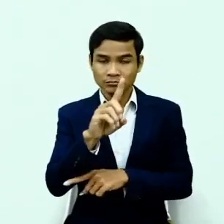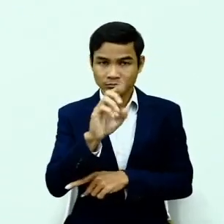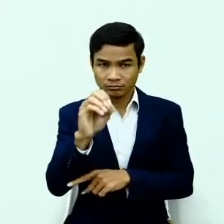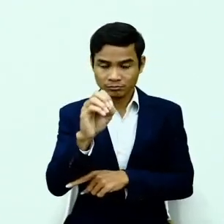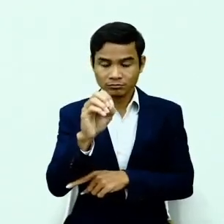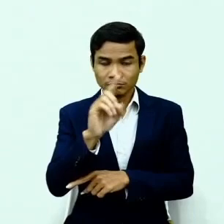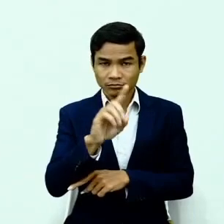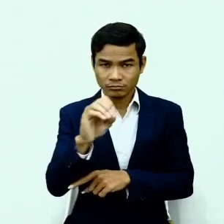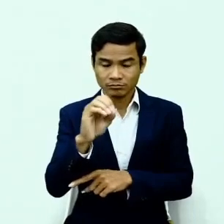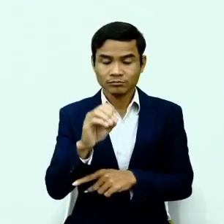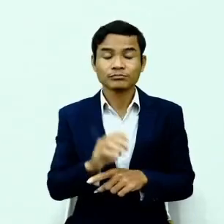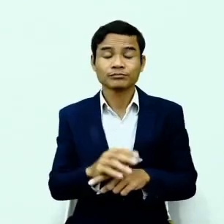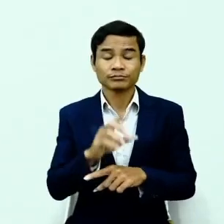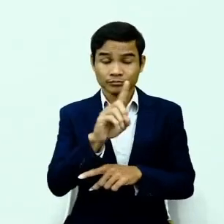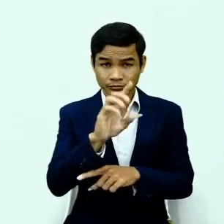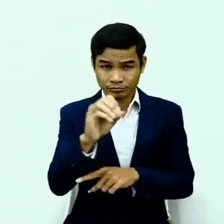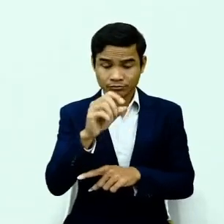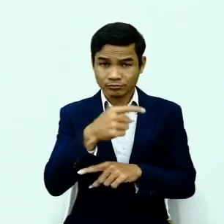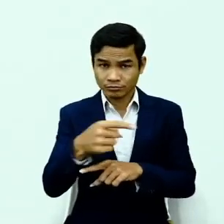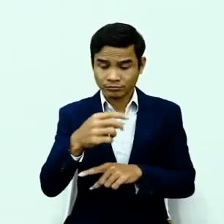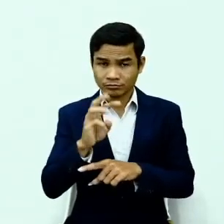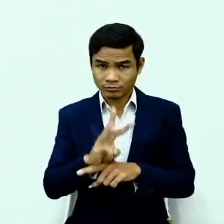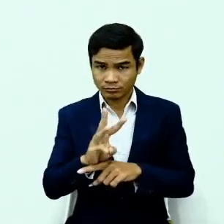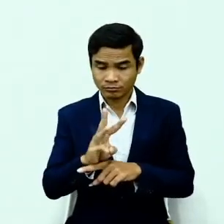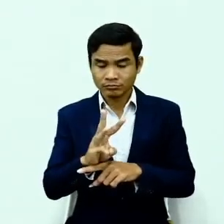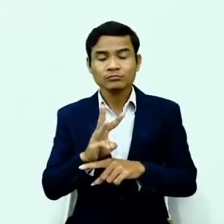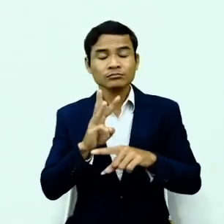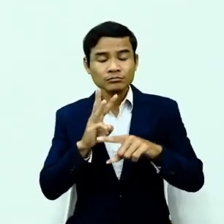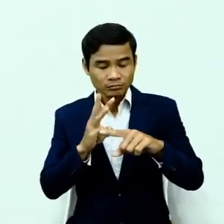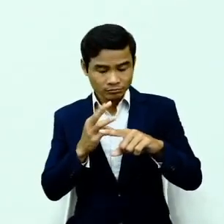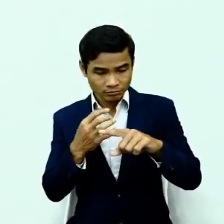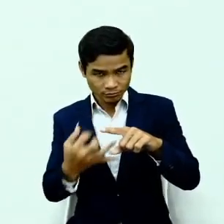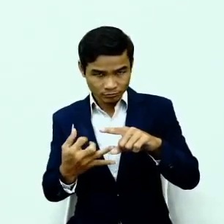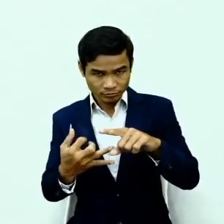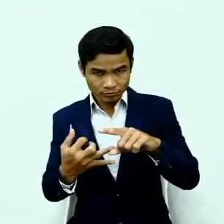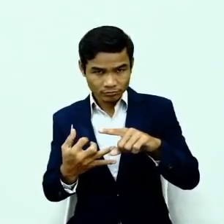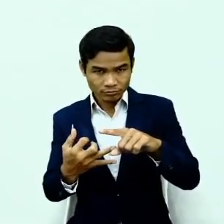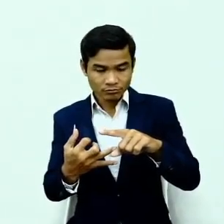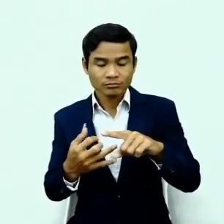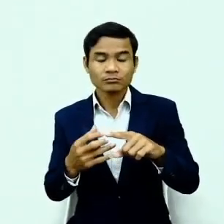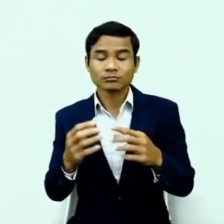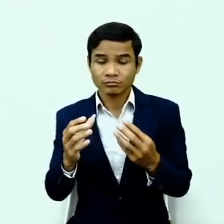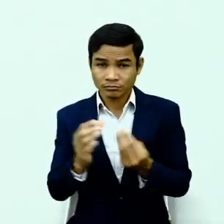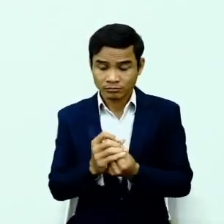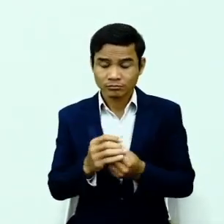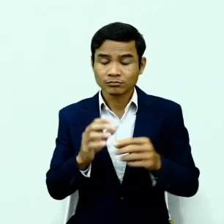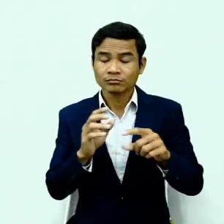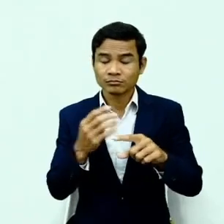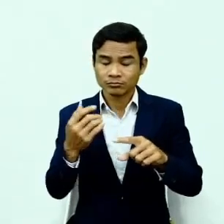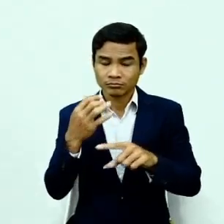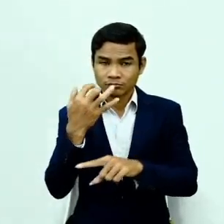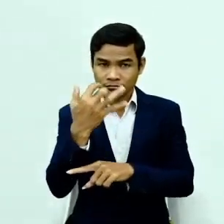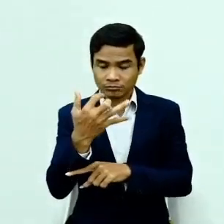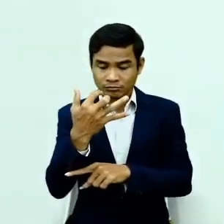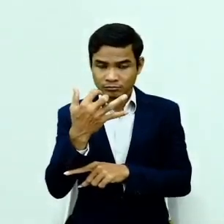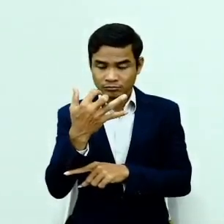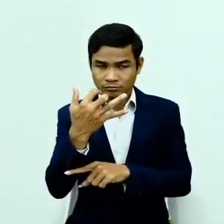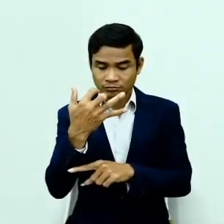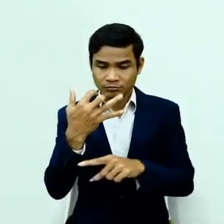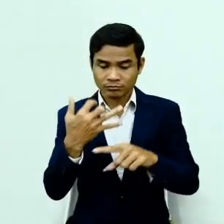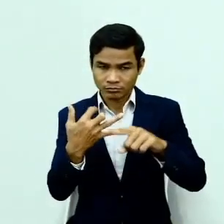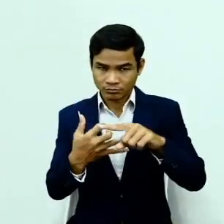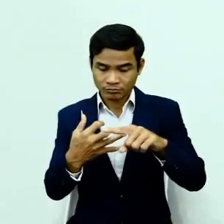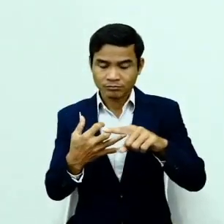đọc chân đọc đọ bay nó xá chá nó xa bàm pi chân chùm nó này dưng nó xá cứ chất chất sập